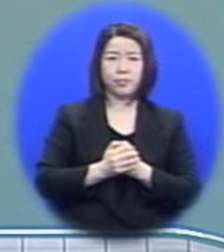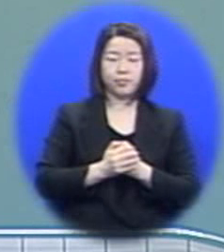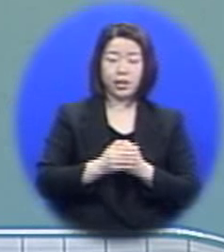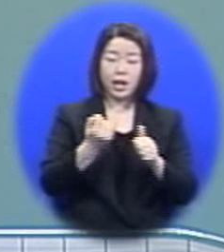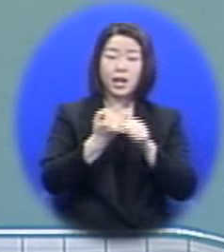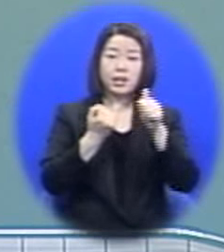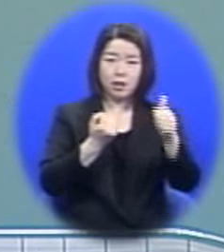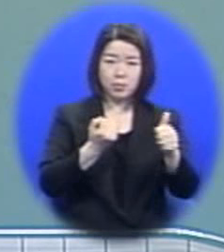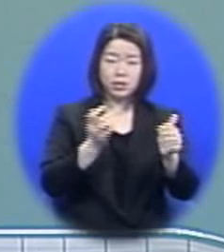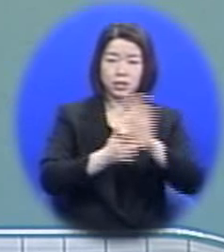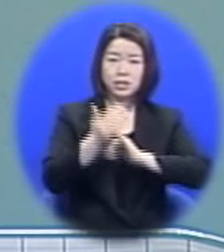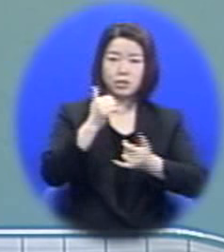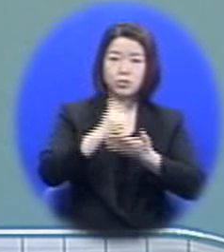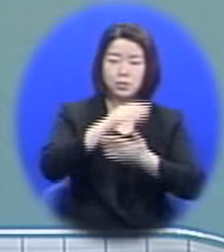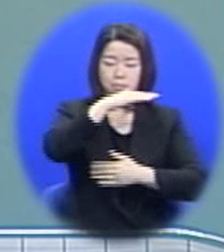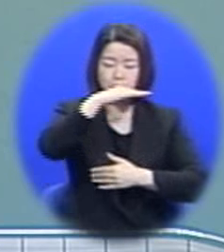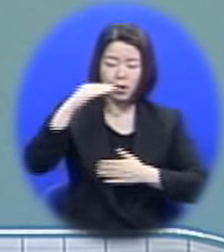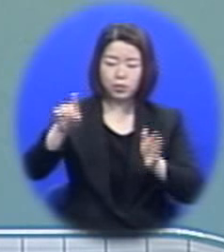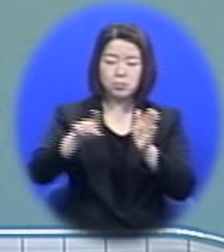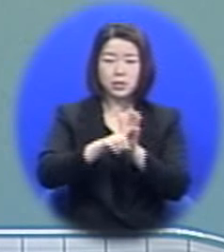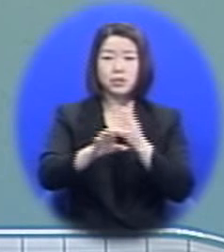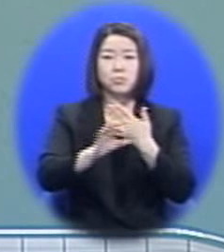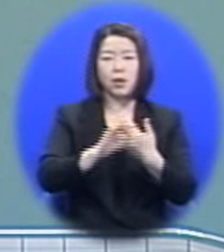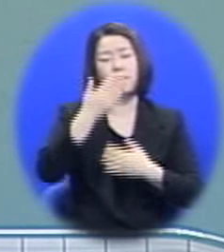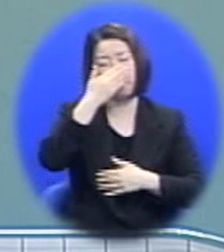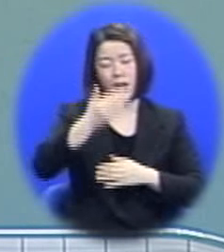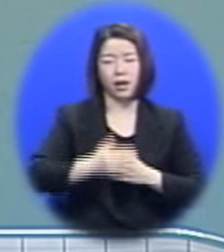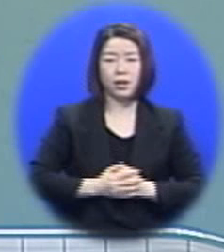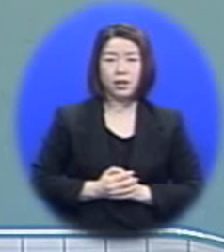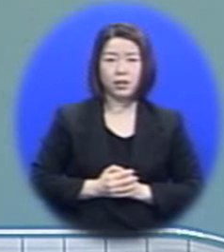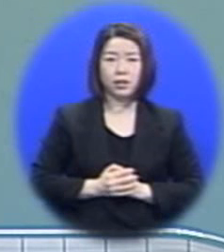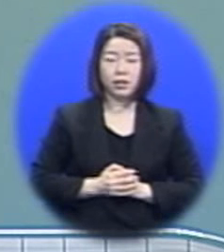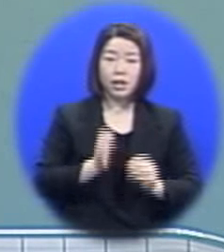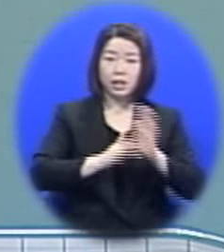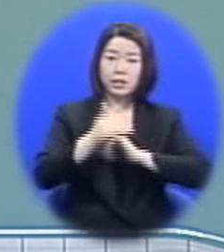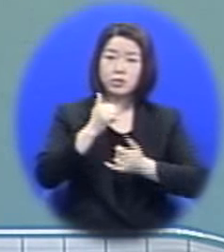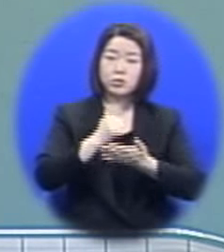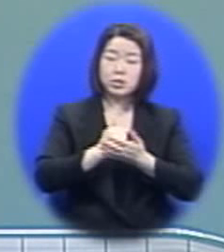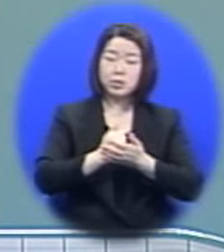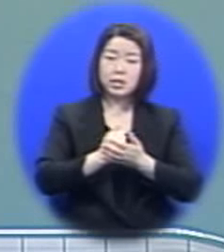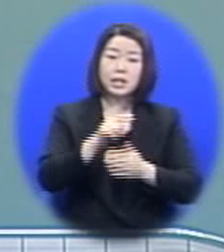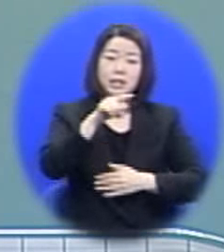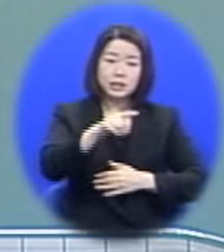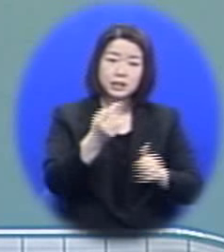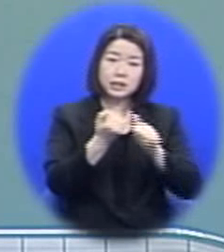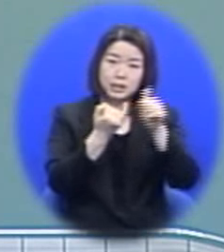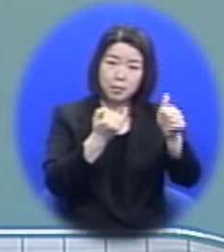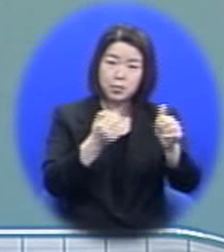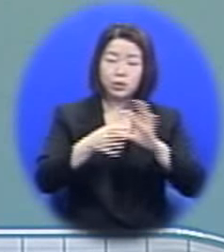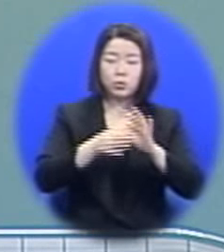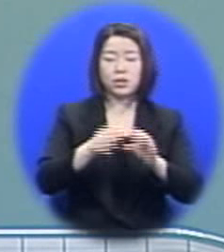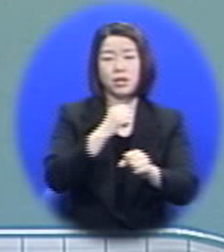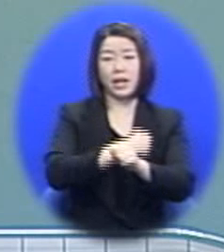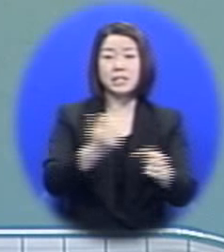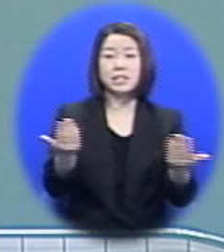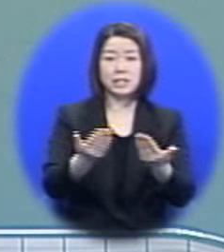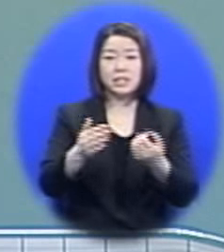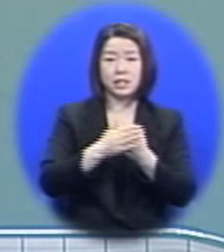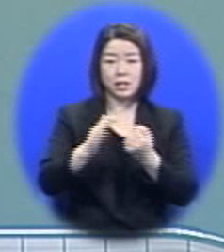예. 남편이 예수님만 바로 믿으면 하는 거예요. 예수님이 그 남편을 통해서 하시는 거니까.